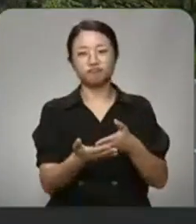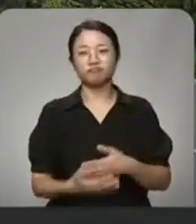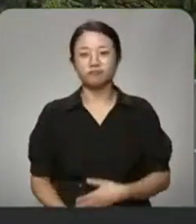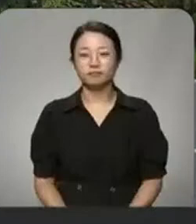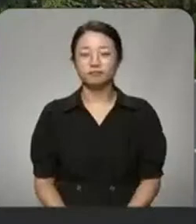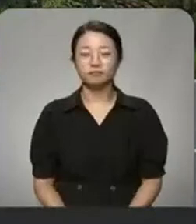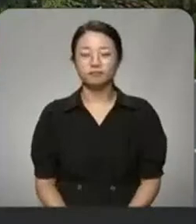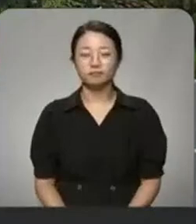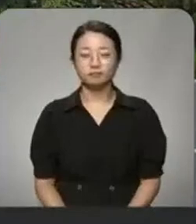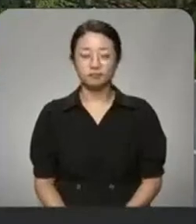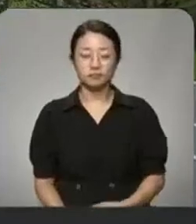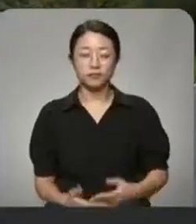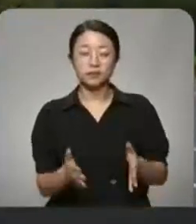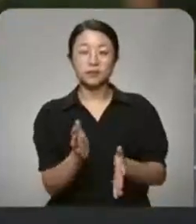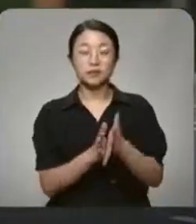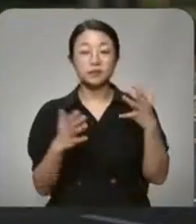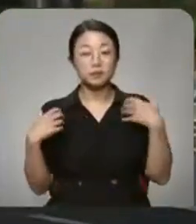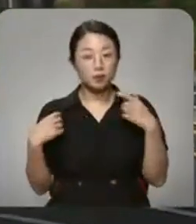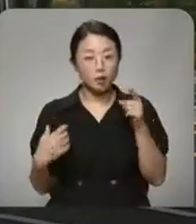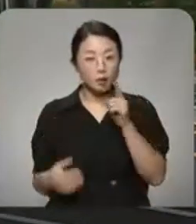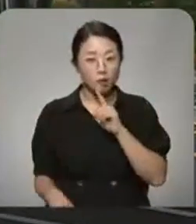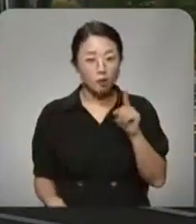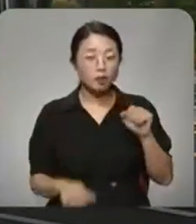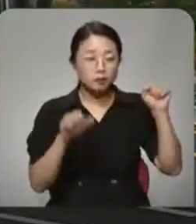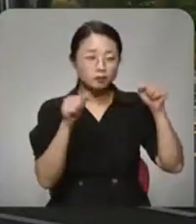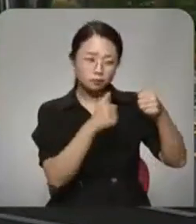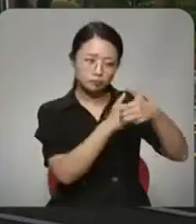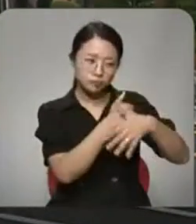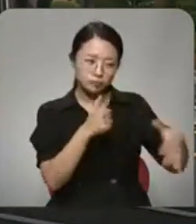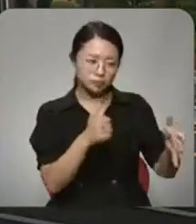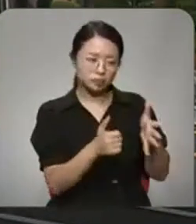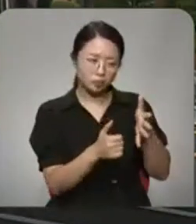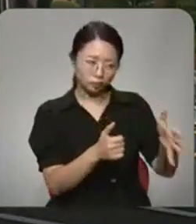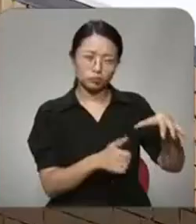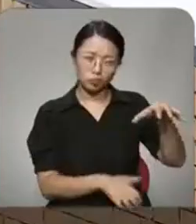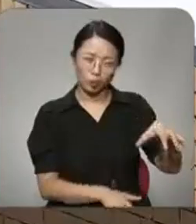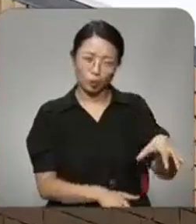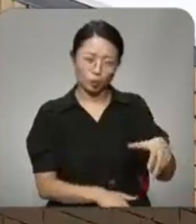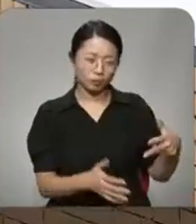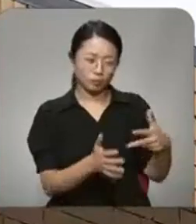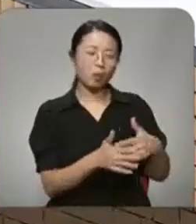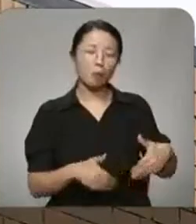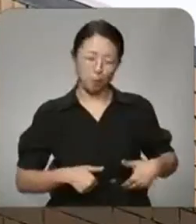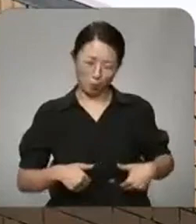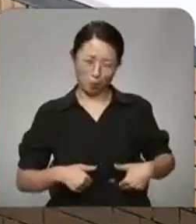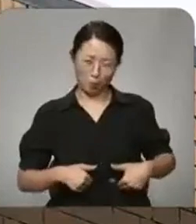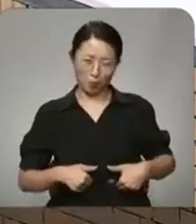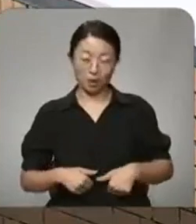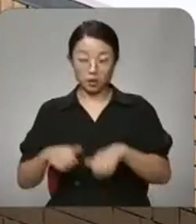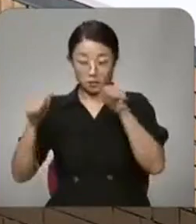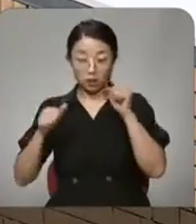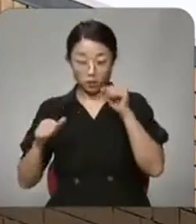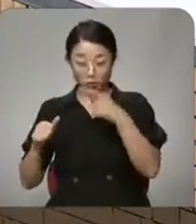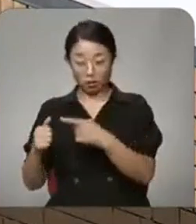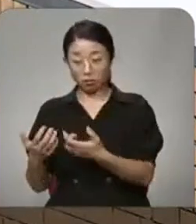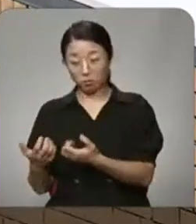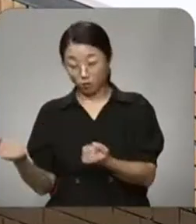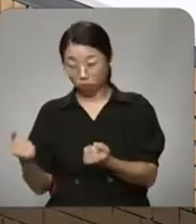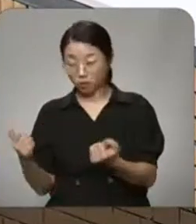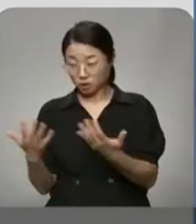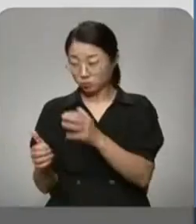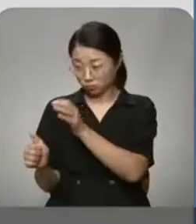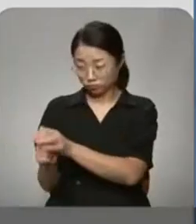요청합니다 스포츠산업 확대 육성을 위한 전문기구로써 스포츠 재단이 필요하다며 체육회 고유 업무를 제외한